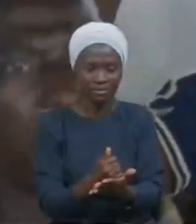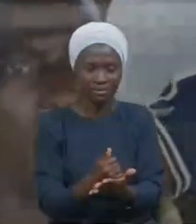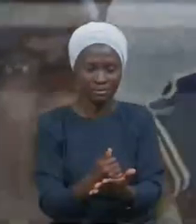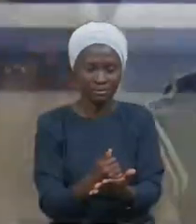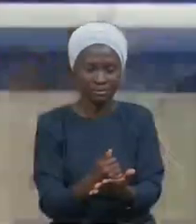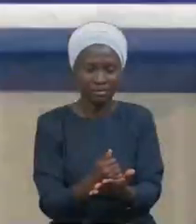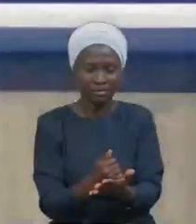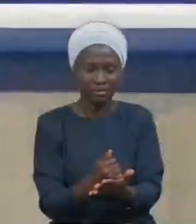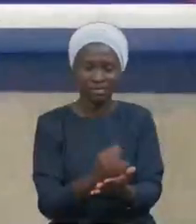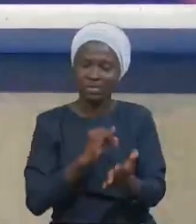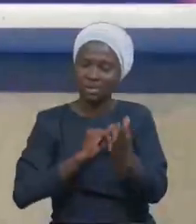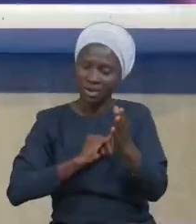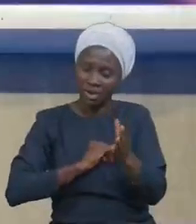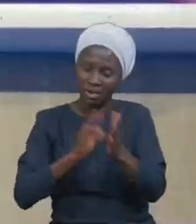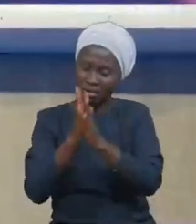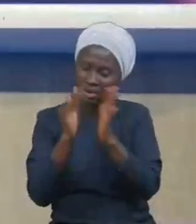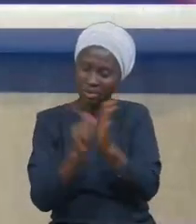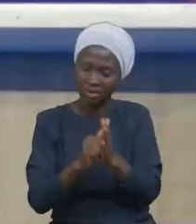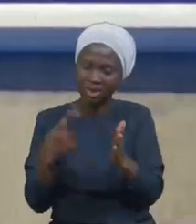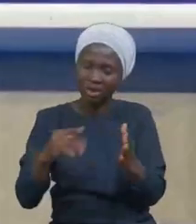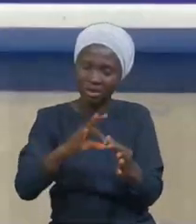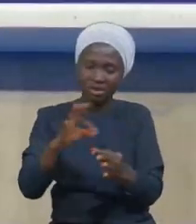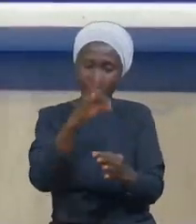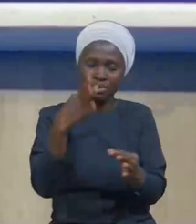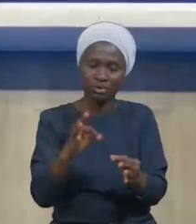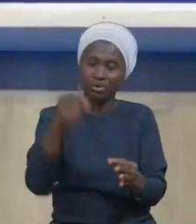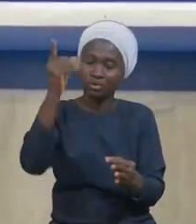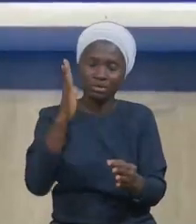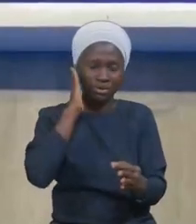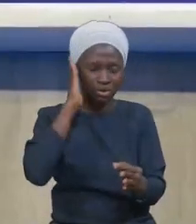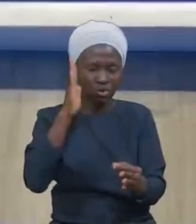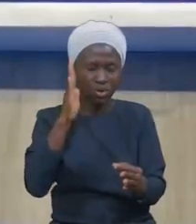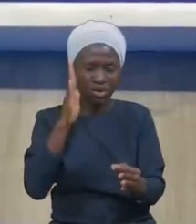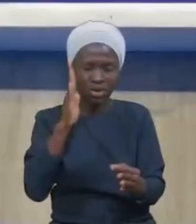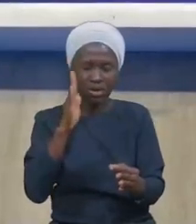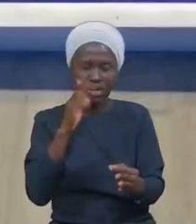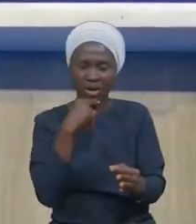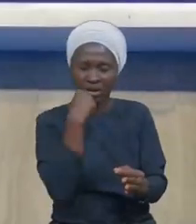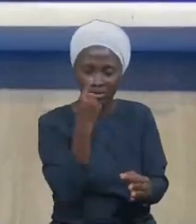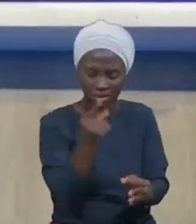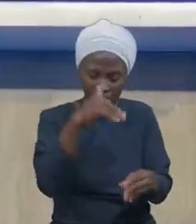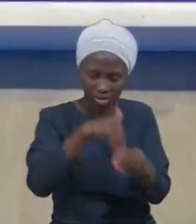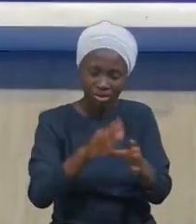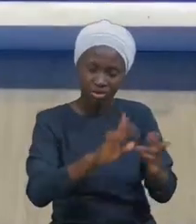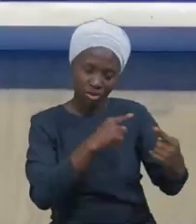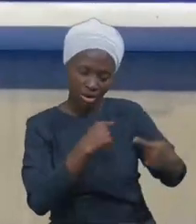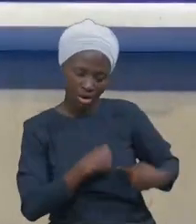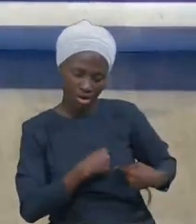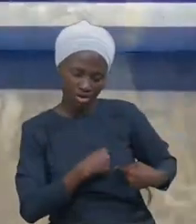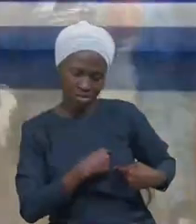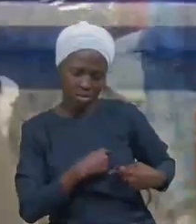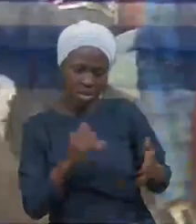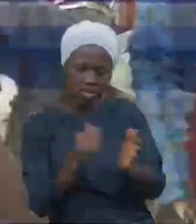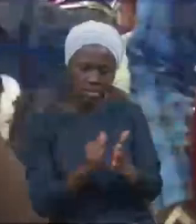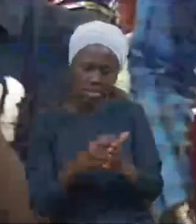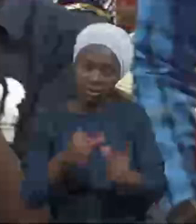Je prie que l'Esprit de Dieu rende témoignage dans ton cœur, que le Père, sur la base de ce que Christ